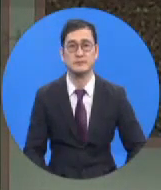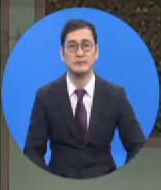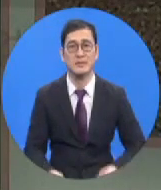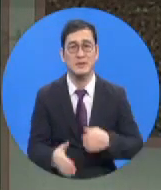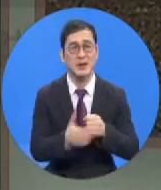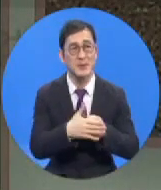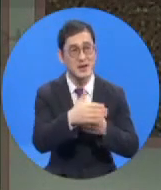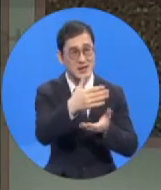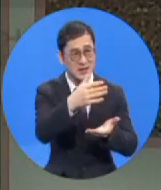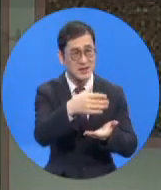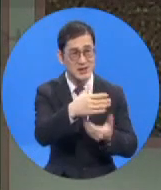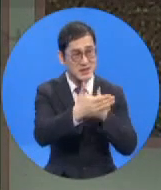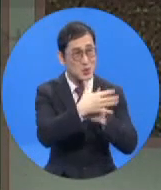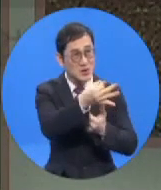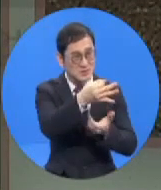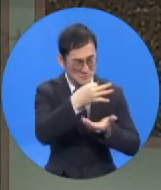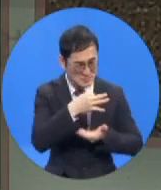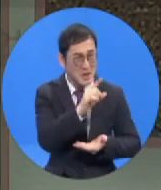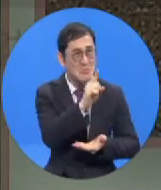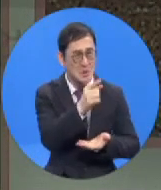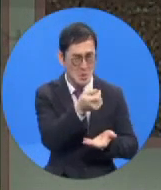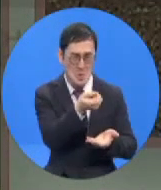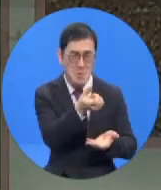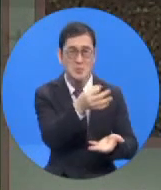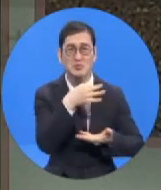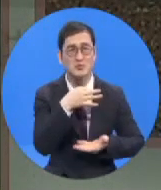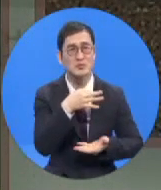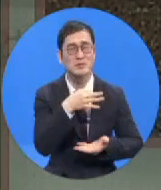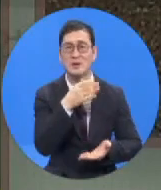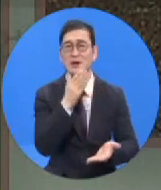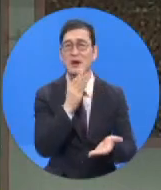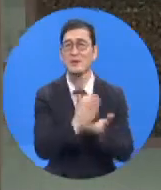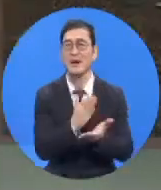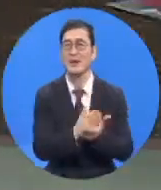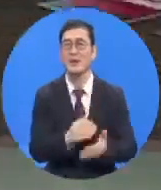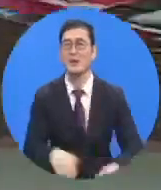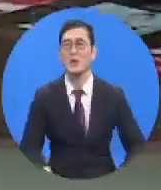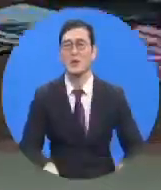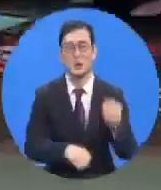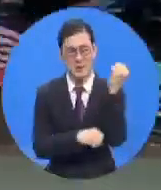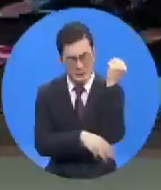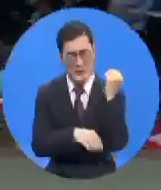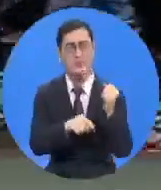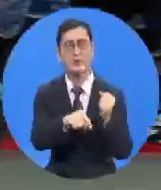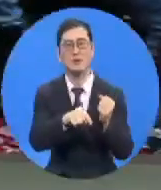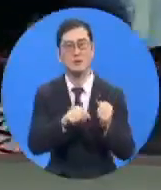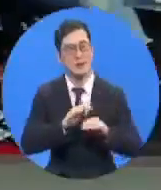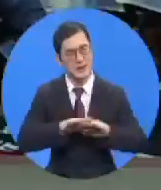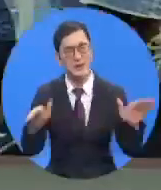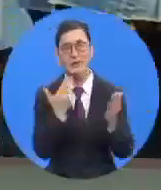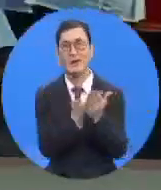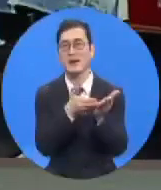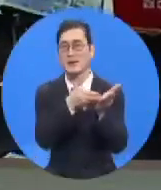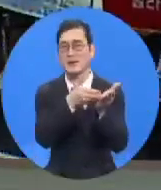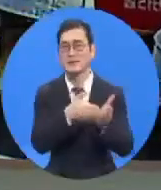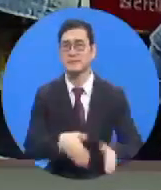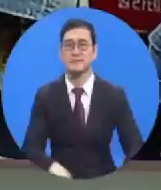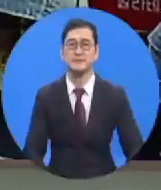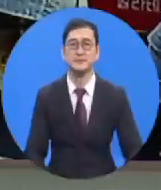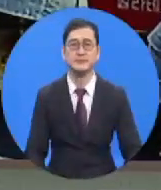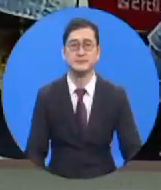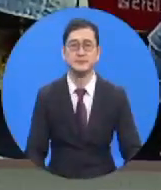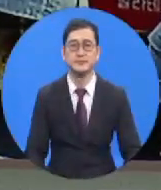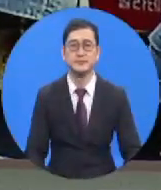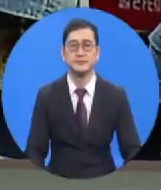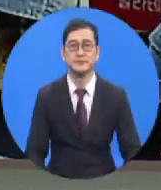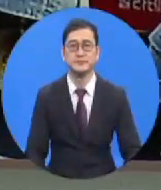손해에 따른 보상금을 달라 이런 소송이 이어지고 있다 이렇게 한국일보는 전하고 있습니다. 사진도 보시죠.